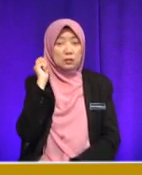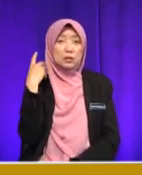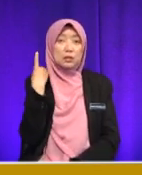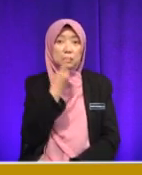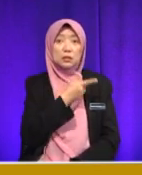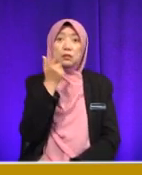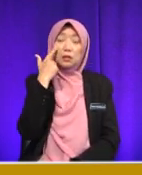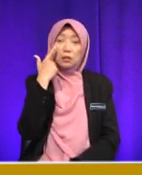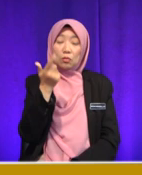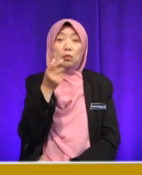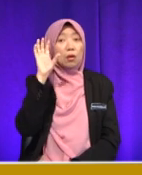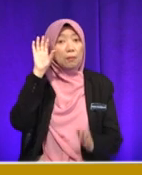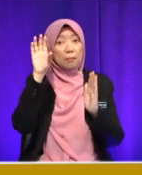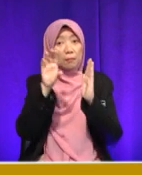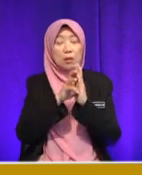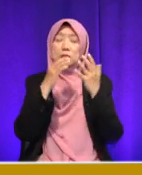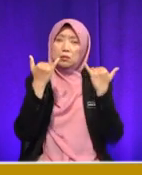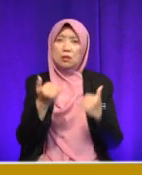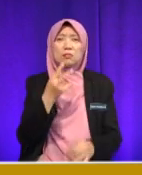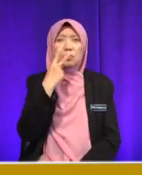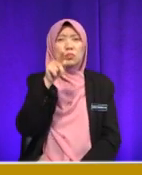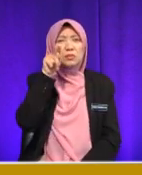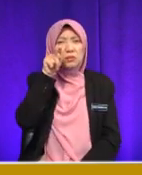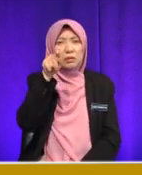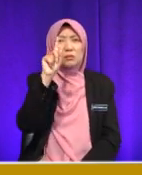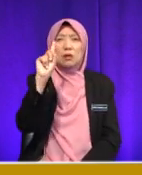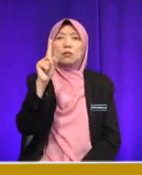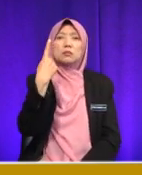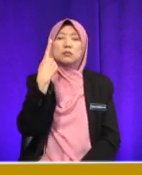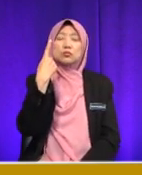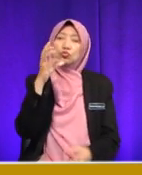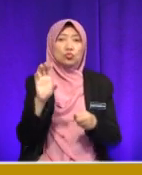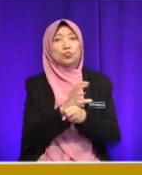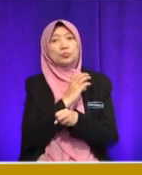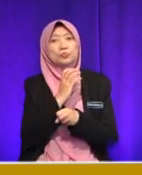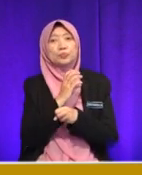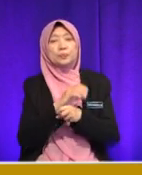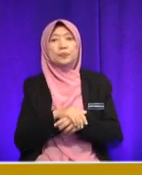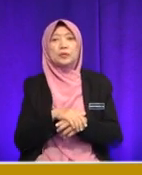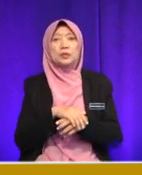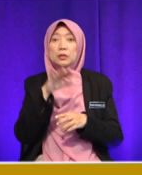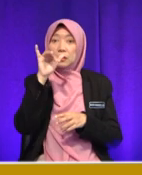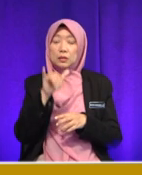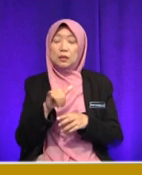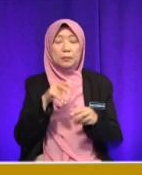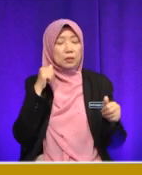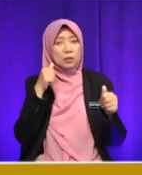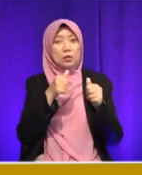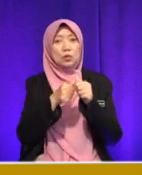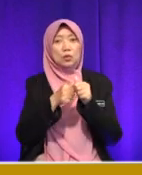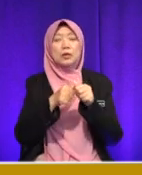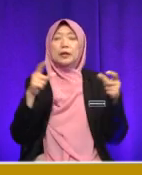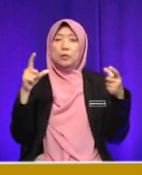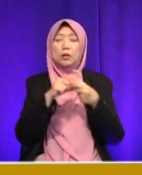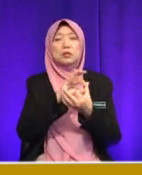gambar. Sekarang kita lihat titik sahaja. Satu titik pun dah cukup. Okay, dan melalui gabungan transformasi